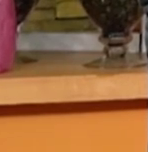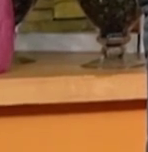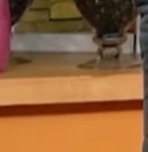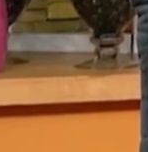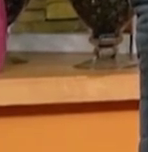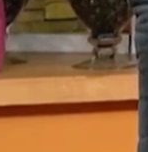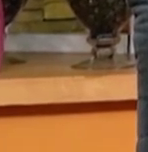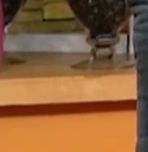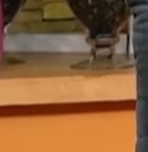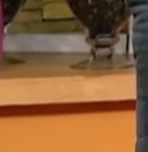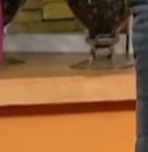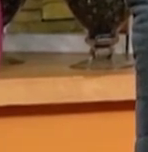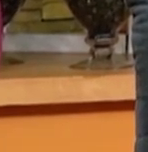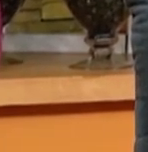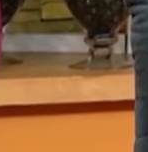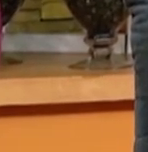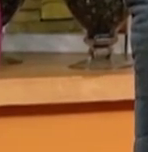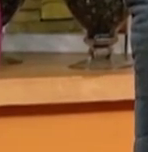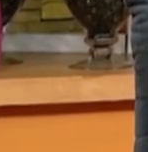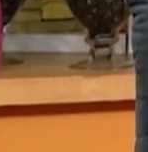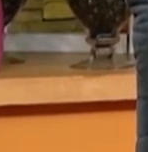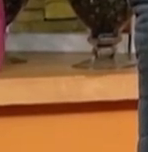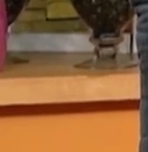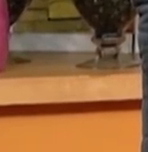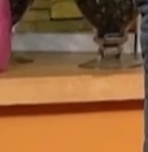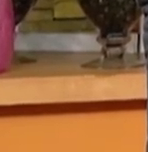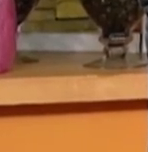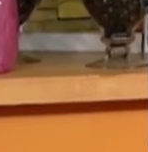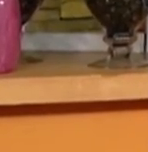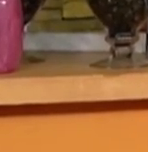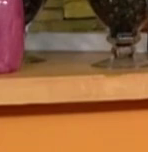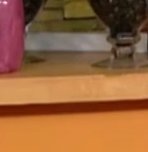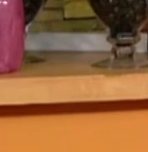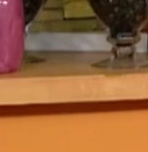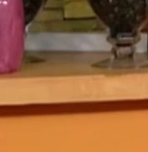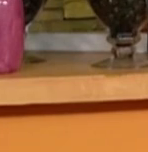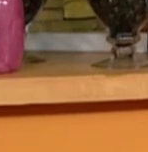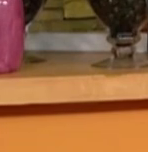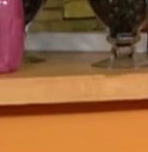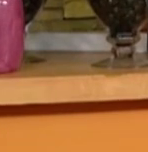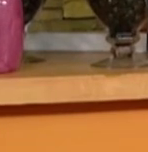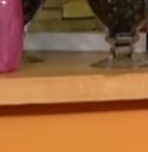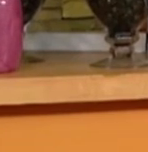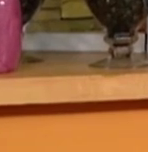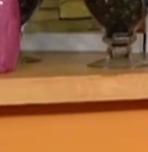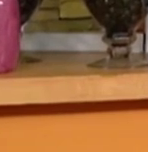ang subscribe button. At sa mga kapuso abroad, maaari kaming masubaybayan